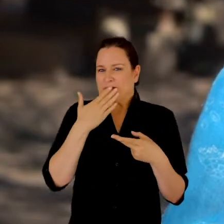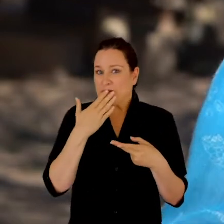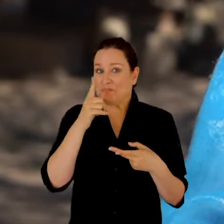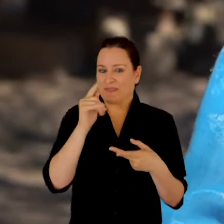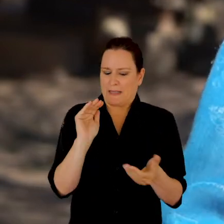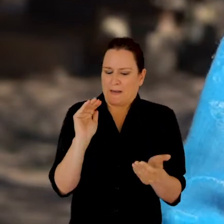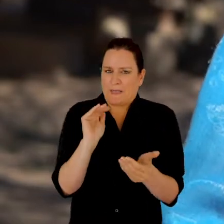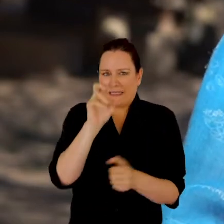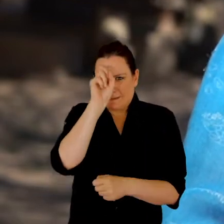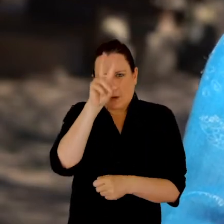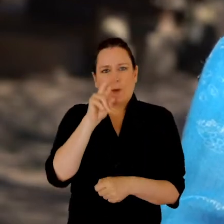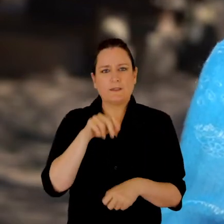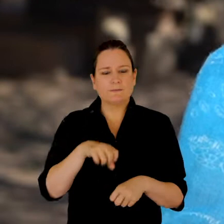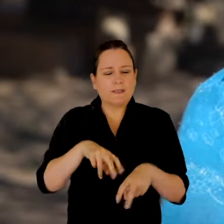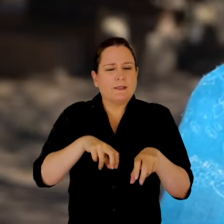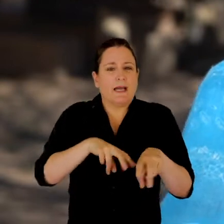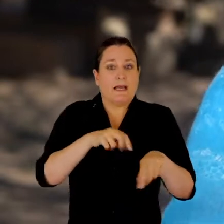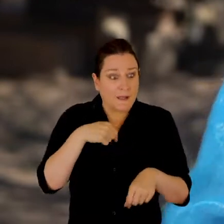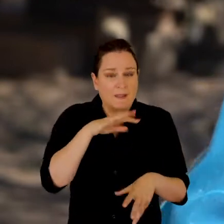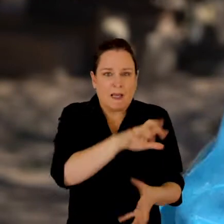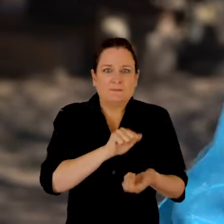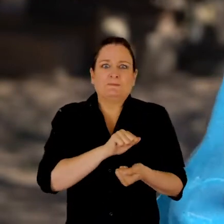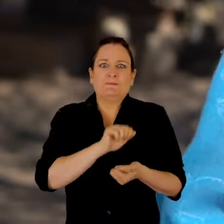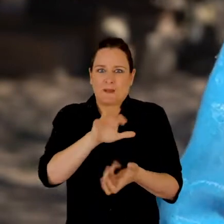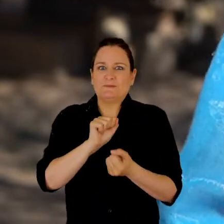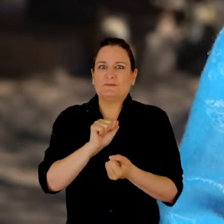noem, soos klipbokke,